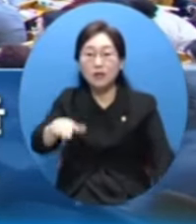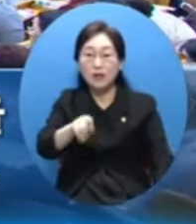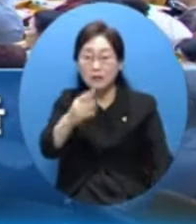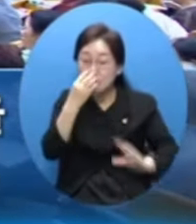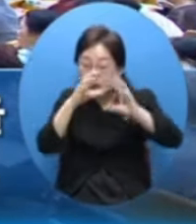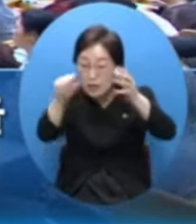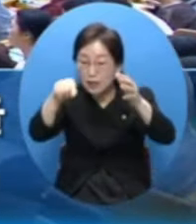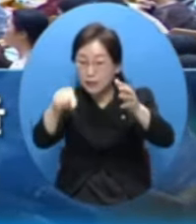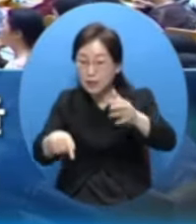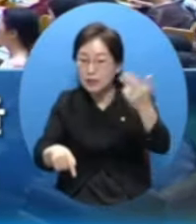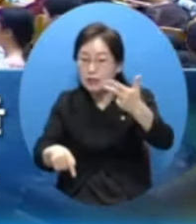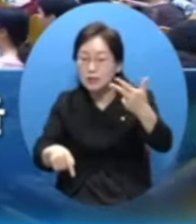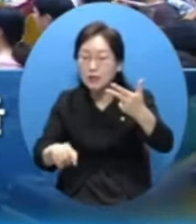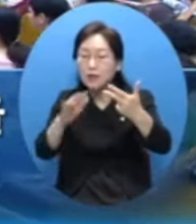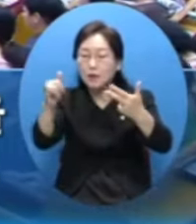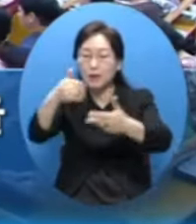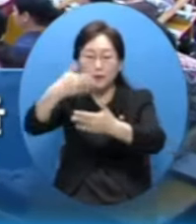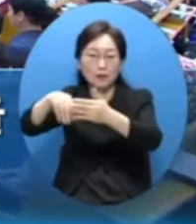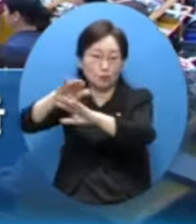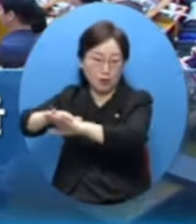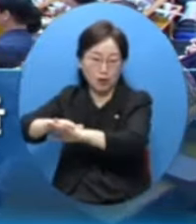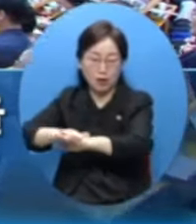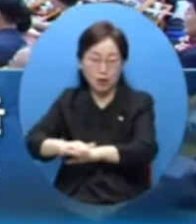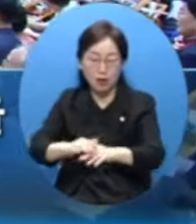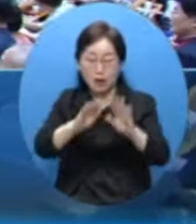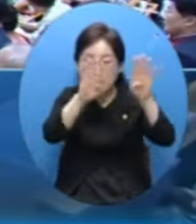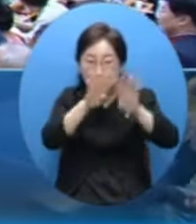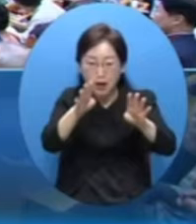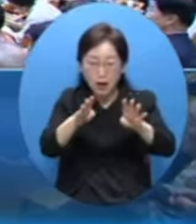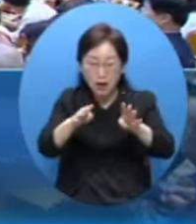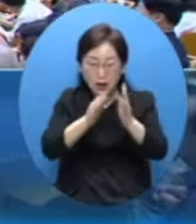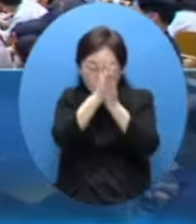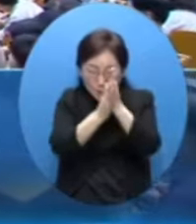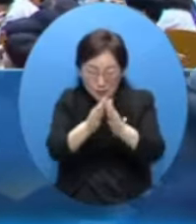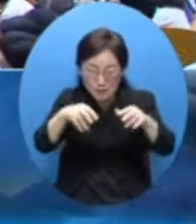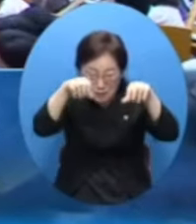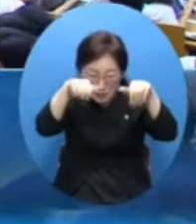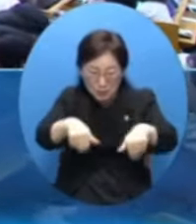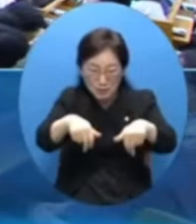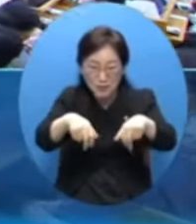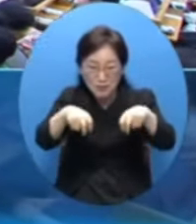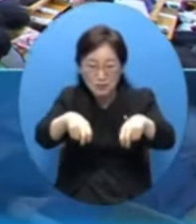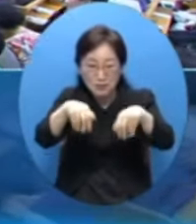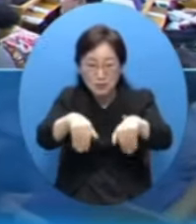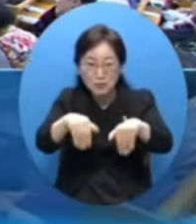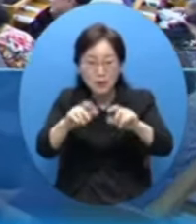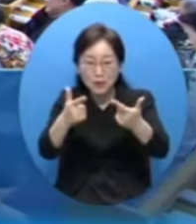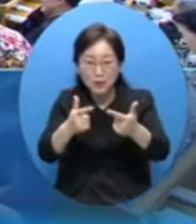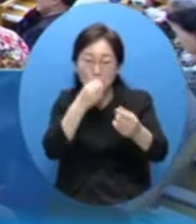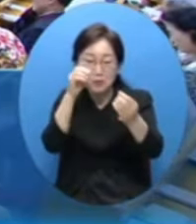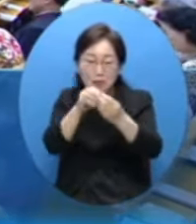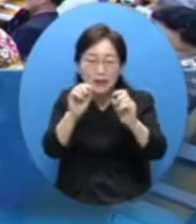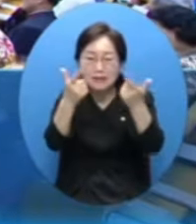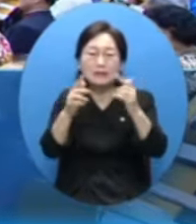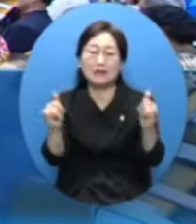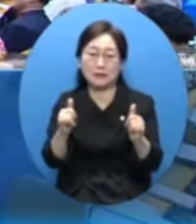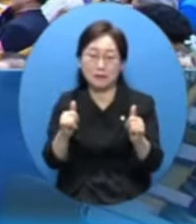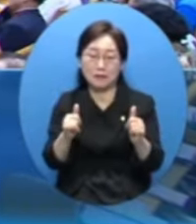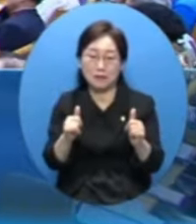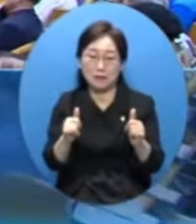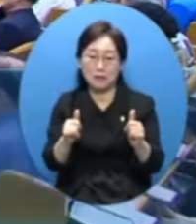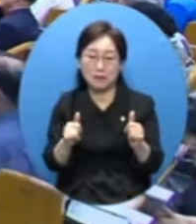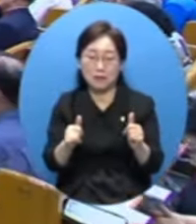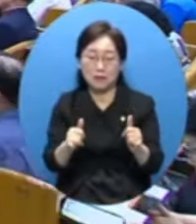가운데 7천명을 남기리니 다 바알에게 무릎을 꿇지 아니하고 다 바알에게 입맞추지 아니한 자니라. 사람들은 때때로